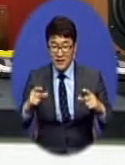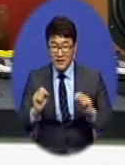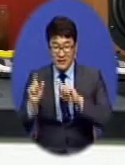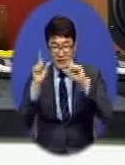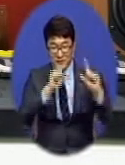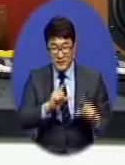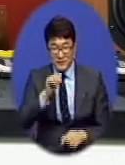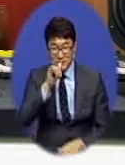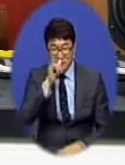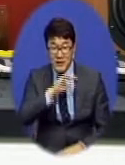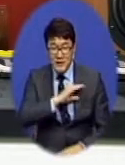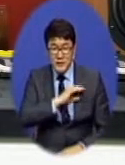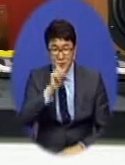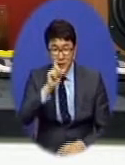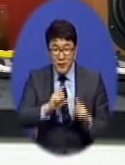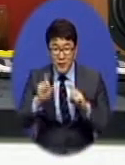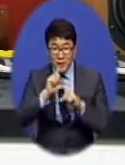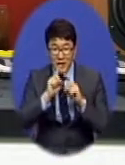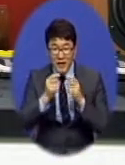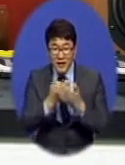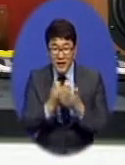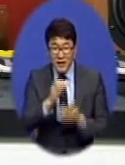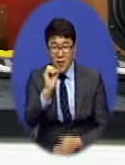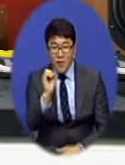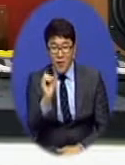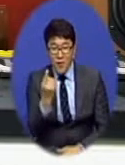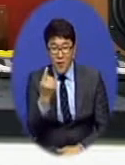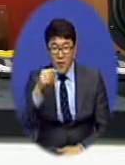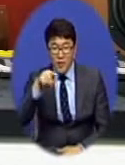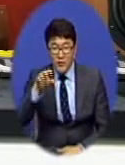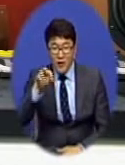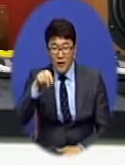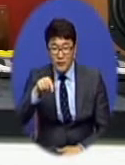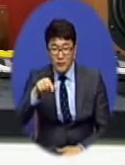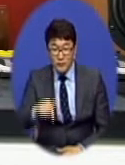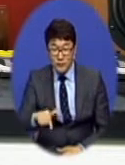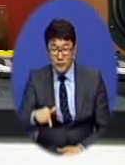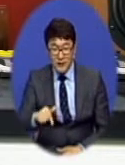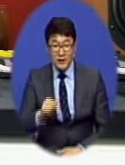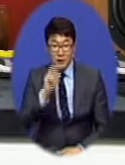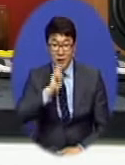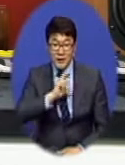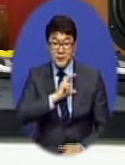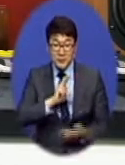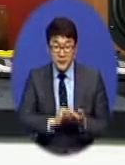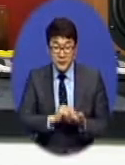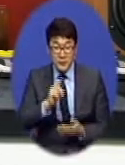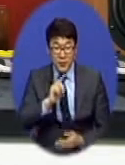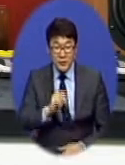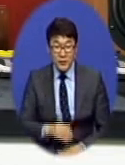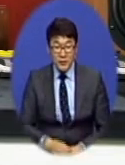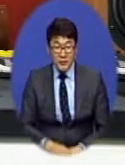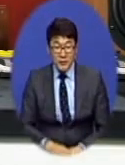아, 네, 부산이요? 성함이? 예. 오성숙. 고성숙님. 예, 예. 어떤 네. 노래 하실 거예요, 오늘? 내 사랑 그대여.